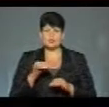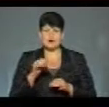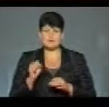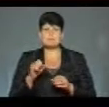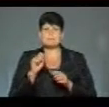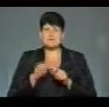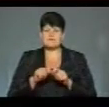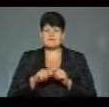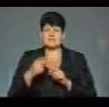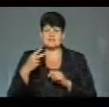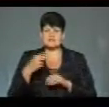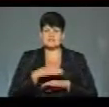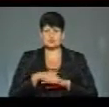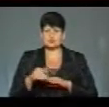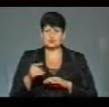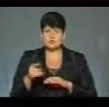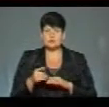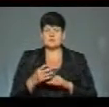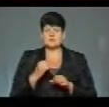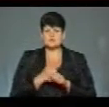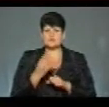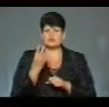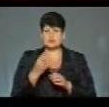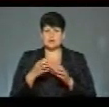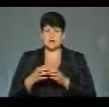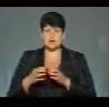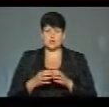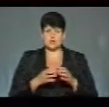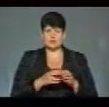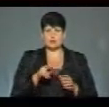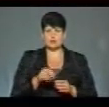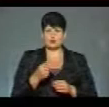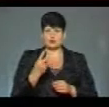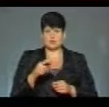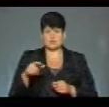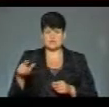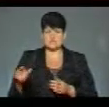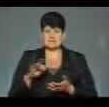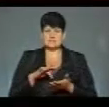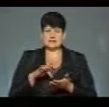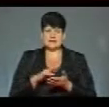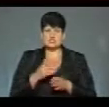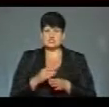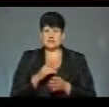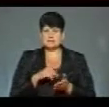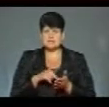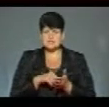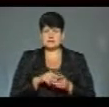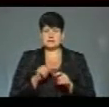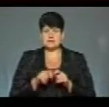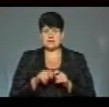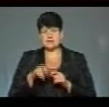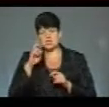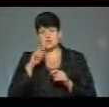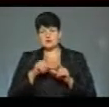вулиць Тернополя. Під час перевірки працювали 4 групи, в кожній з них по 2 осіб. У центральній частині міста волонтери тестували